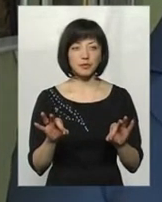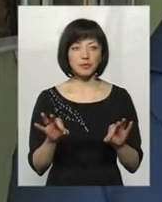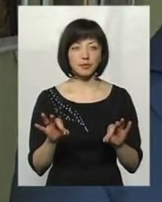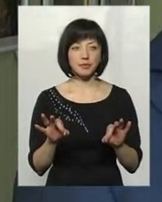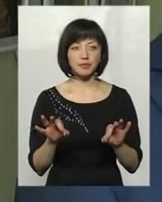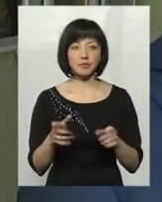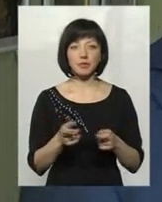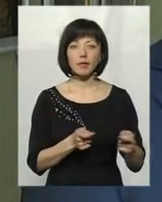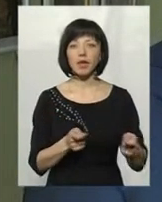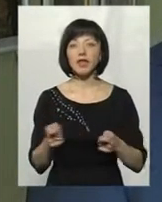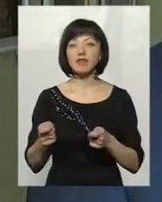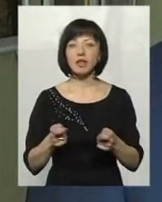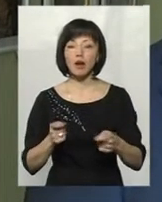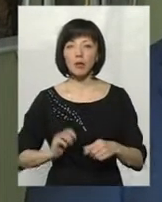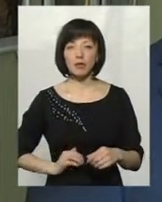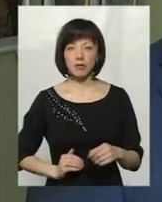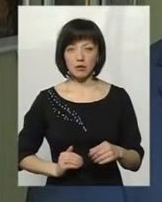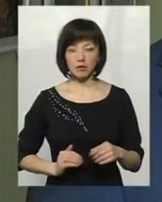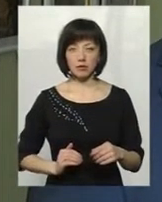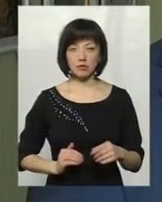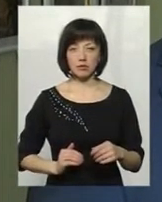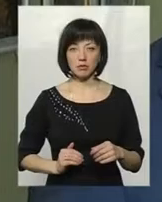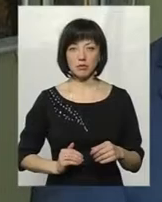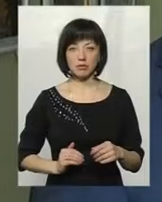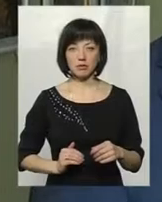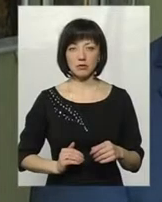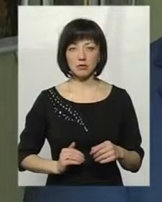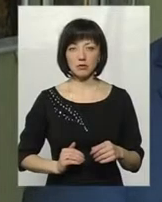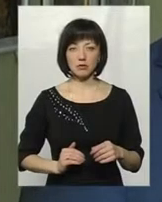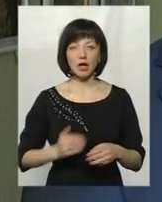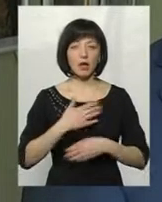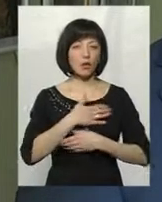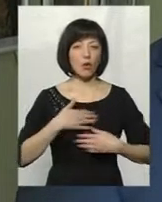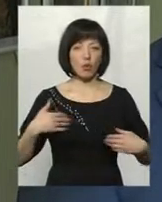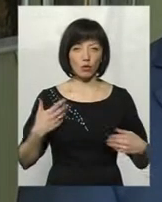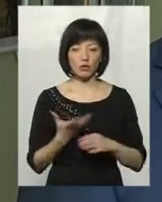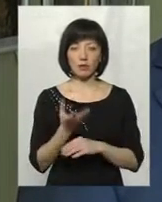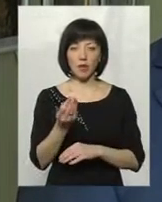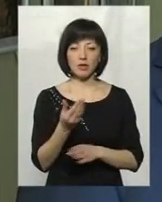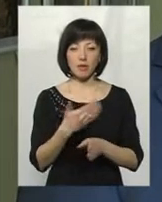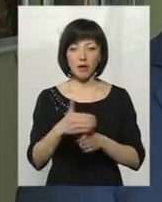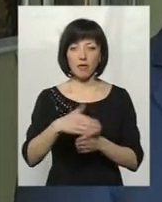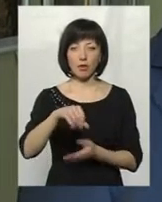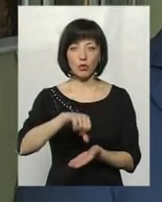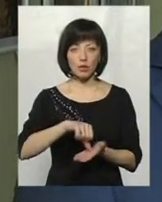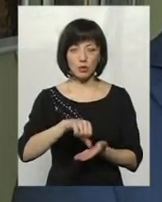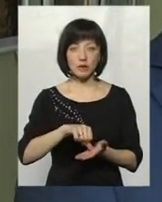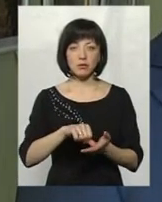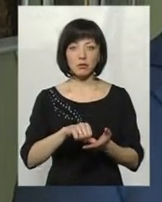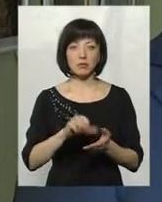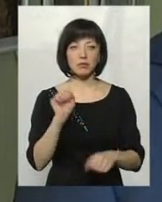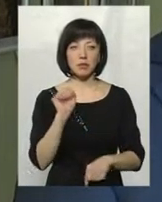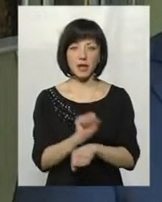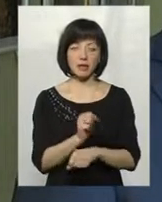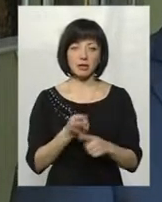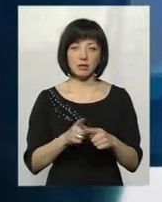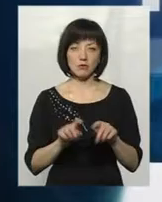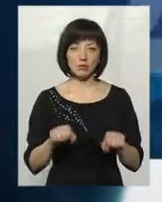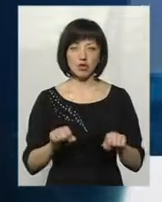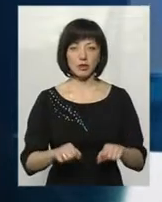дозволяють керівникам підприємств, які не хочуть сплачувати ті пайові участі, перекрити ці